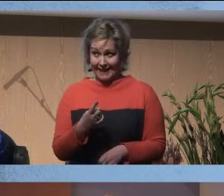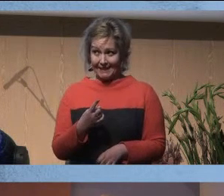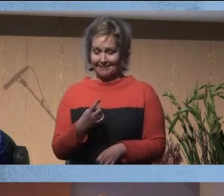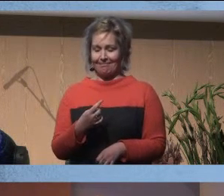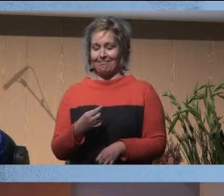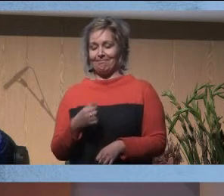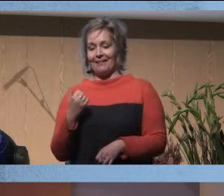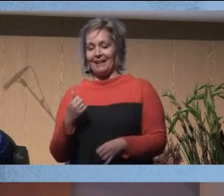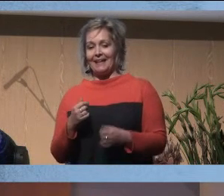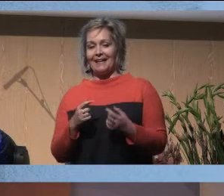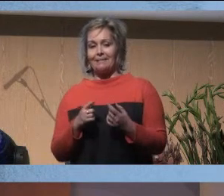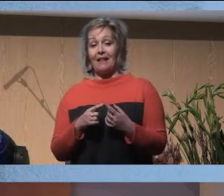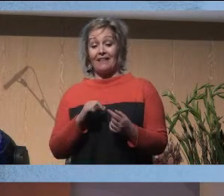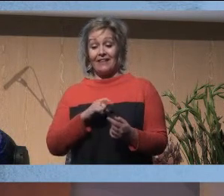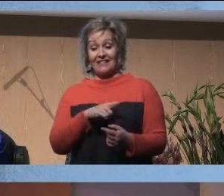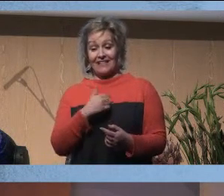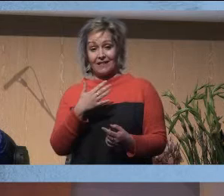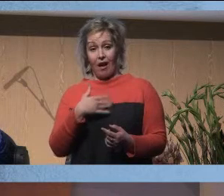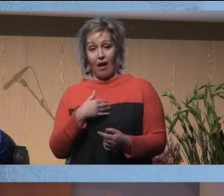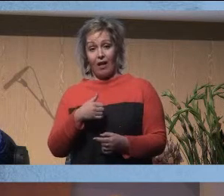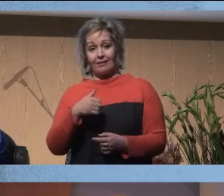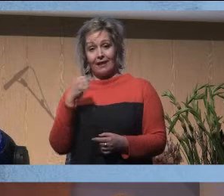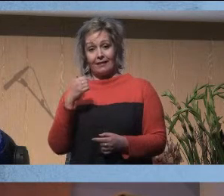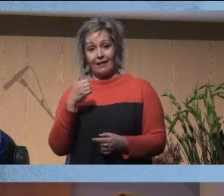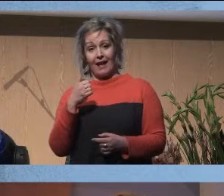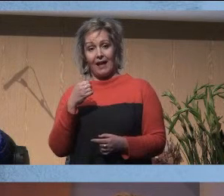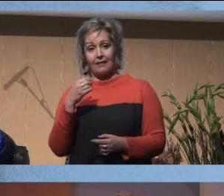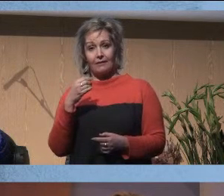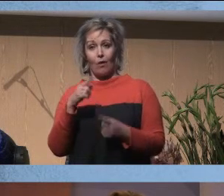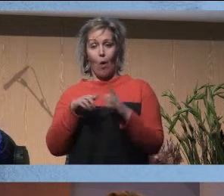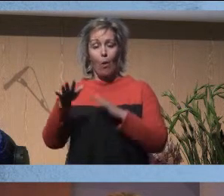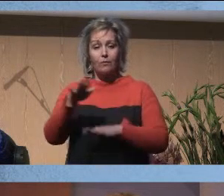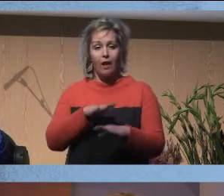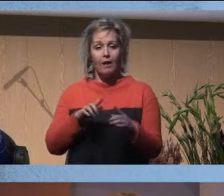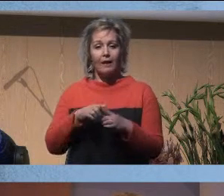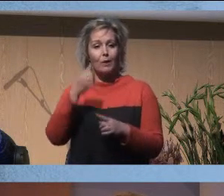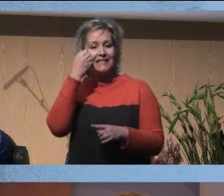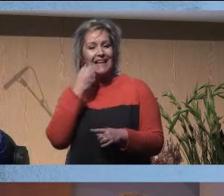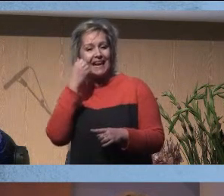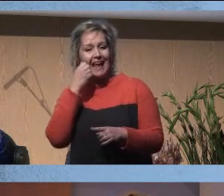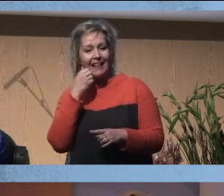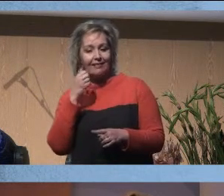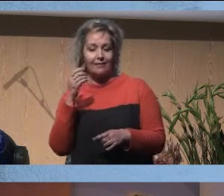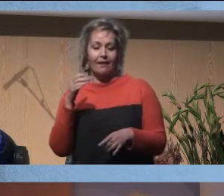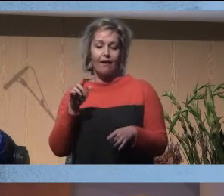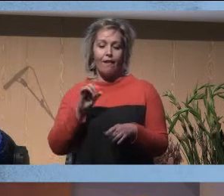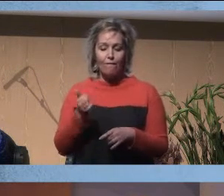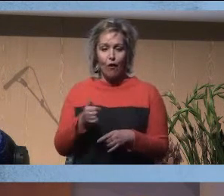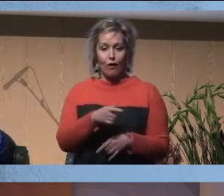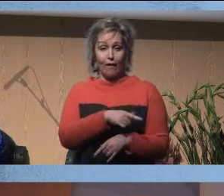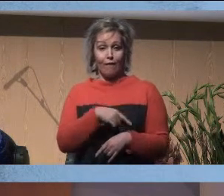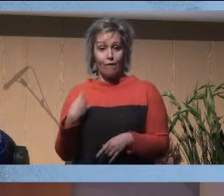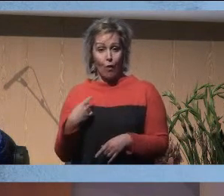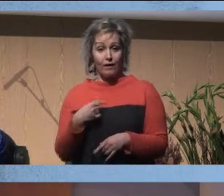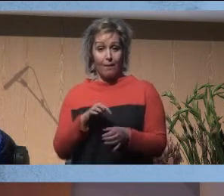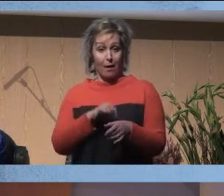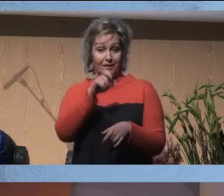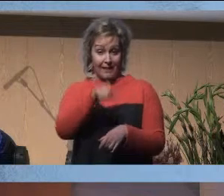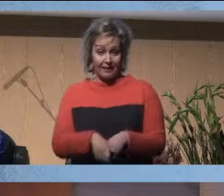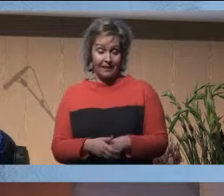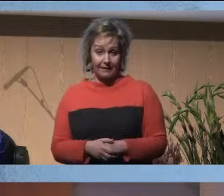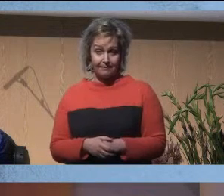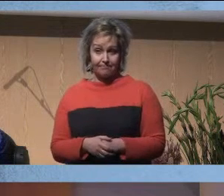har. Hvis vi skal ha denne snillheten og omtanken og omsorgen for våre pasienter.